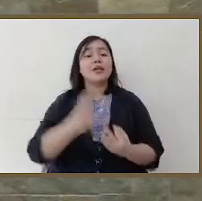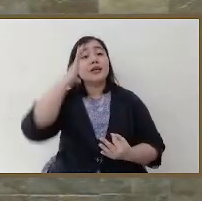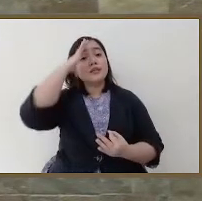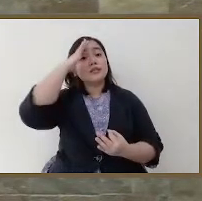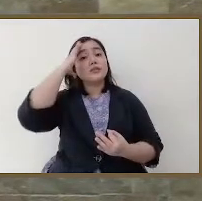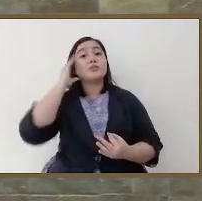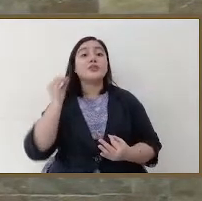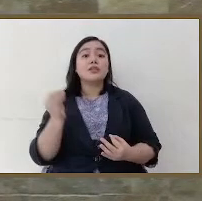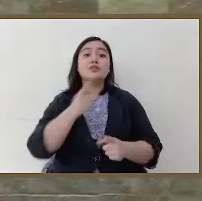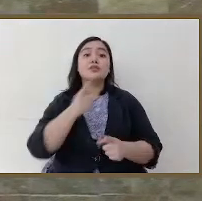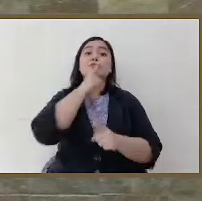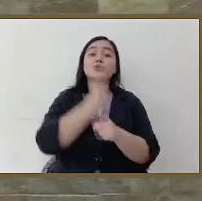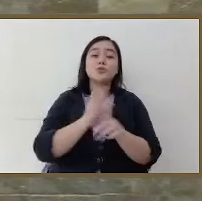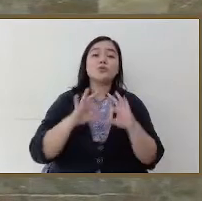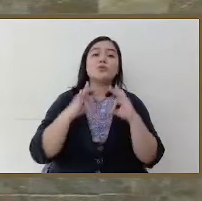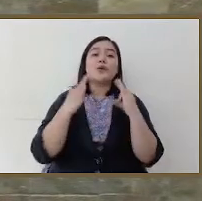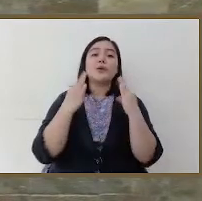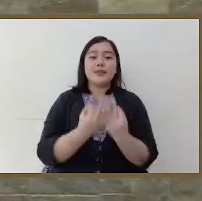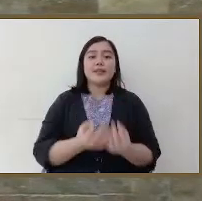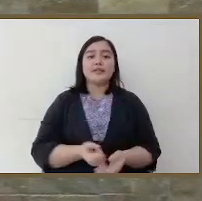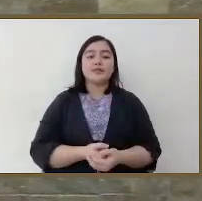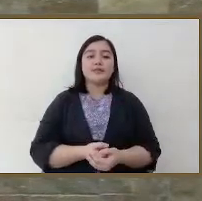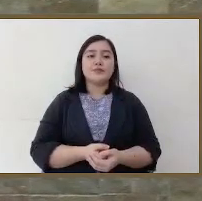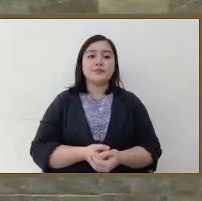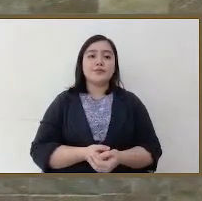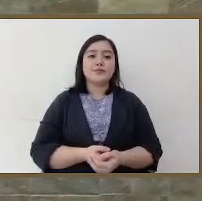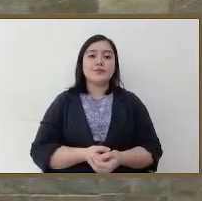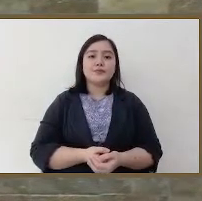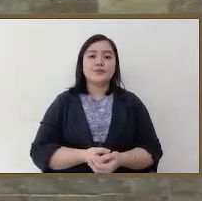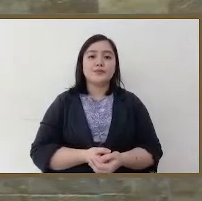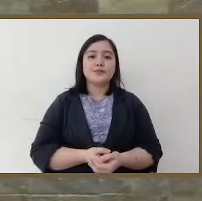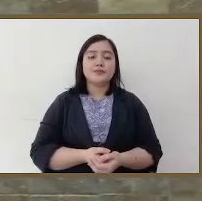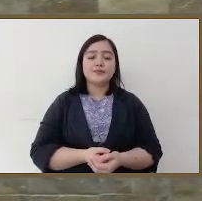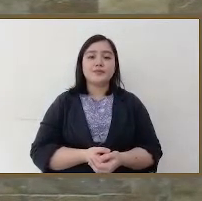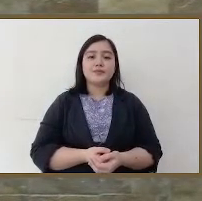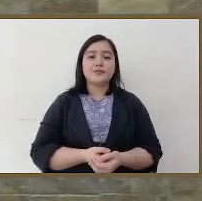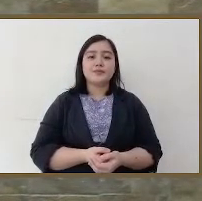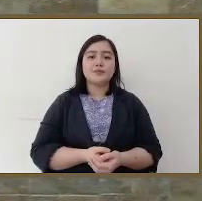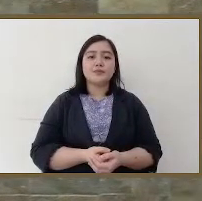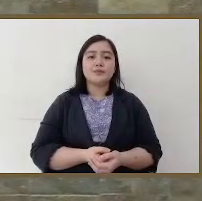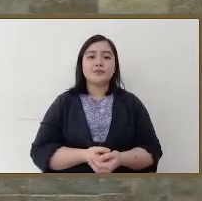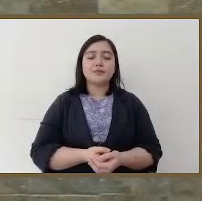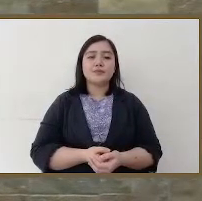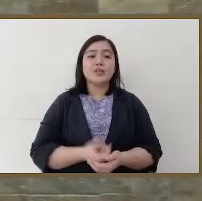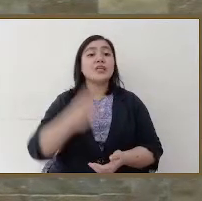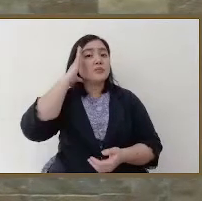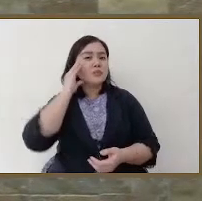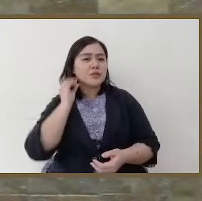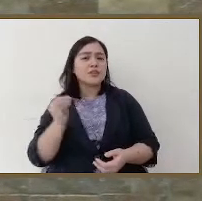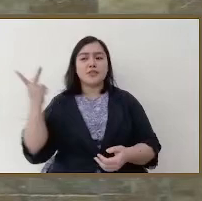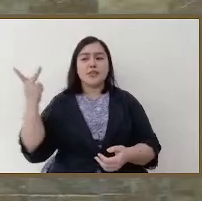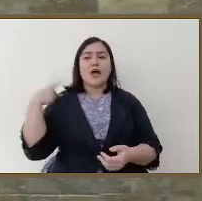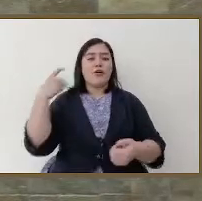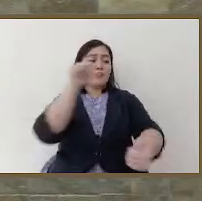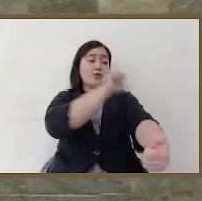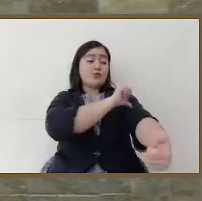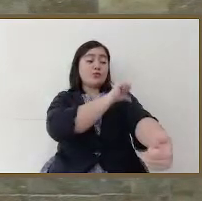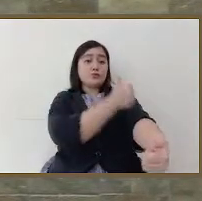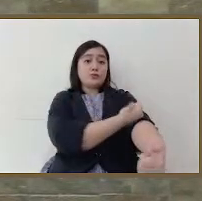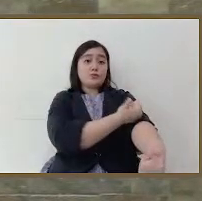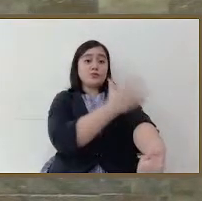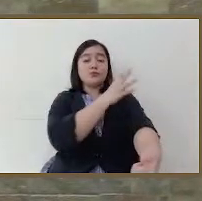sila. Sikapin natin na sa ating pamilya ay meron nararamdaman nila ang authority, nararamdaman nila ang